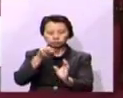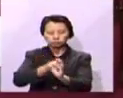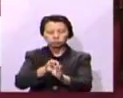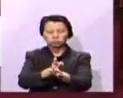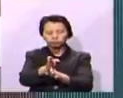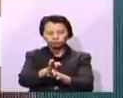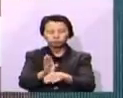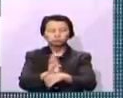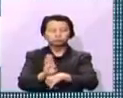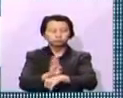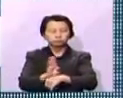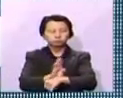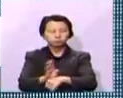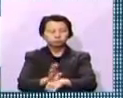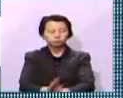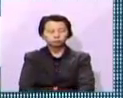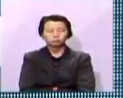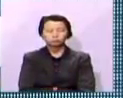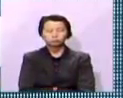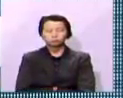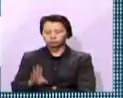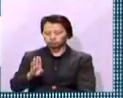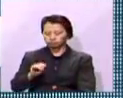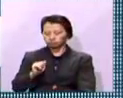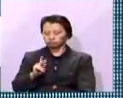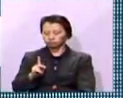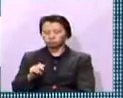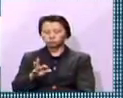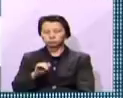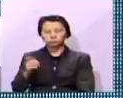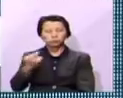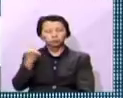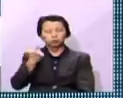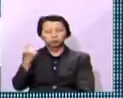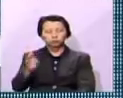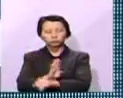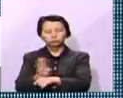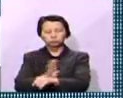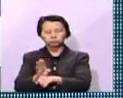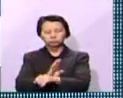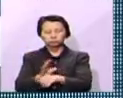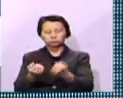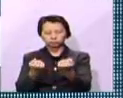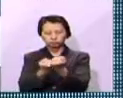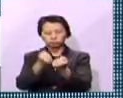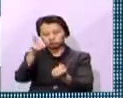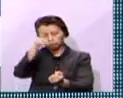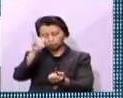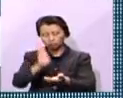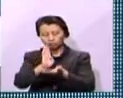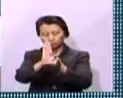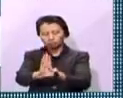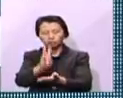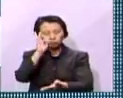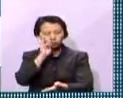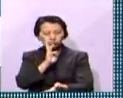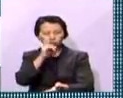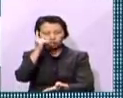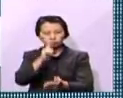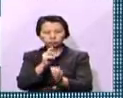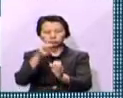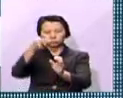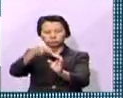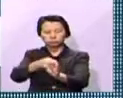bidang keusahawanan. Perdana Bakti sentiasa menyokong usaha kerajaan dalam membantu wanita untuk